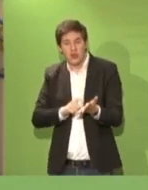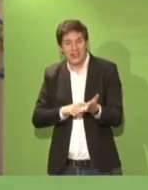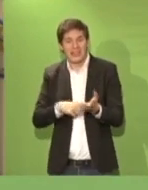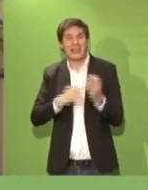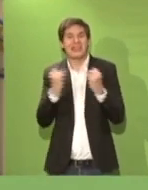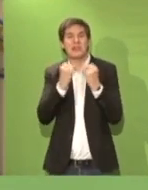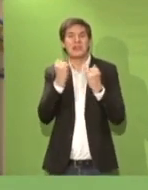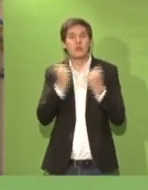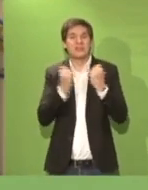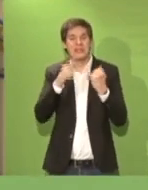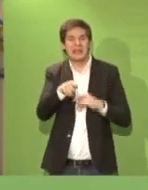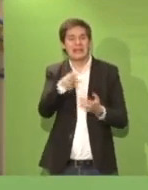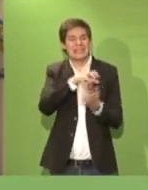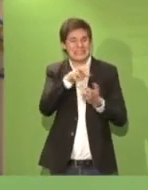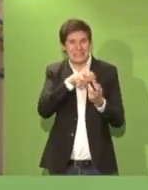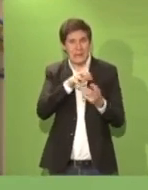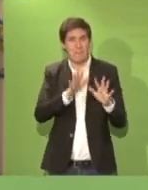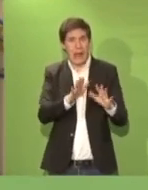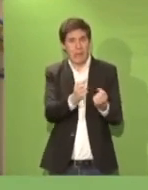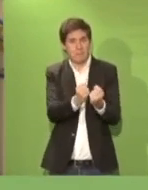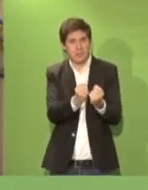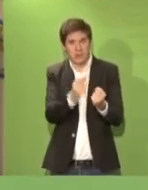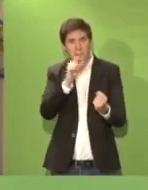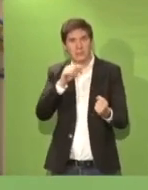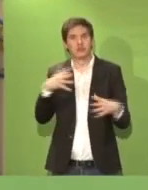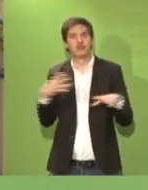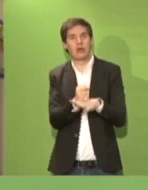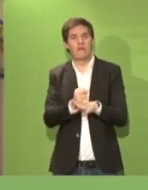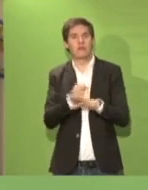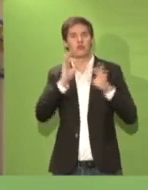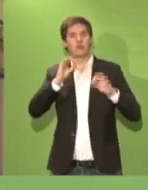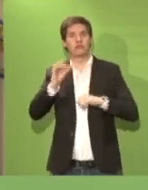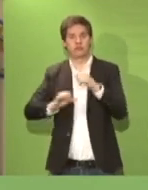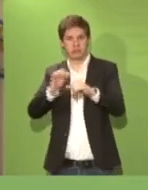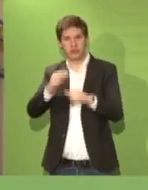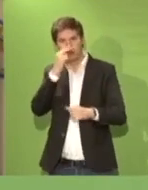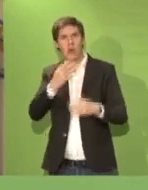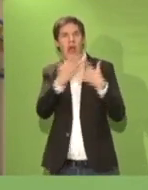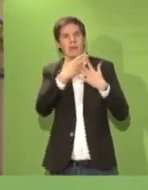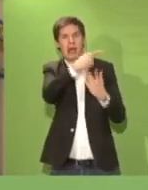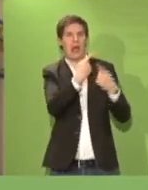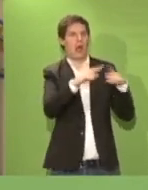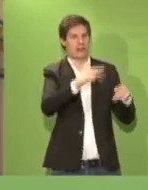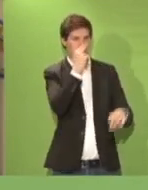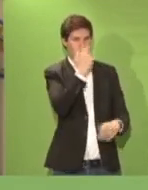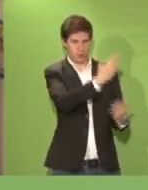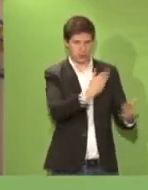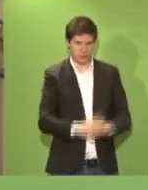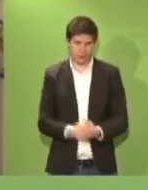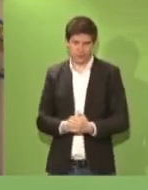industrieller Krisen besser gemeistert als beispielsweise der angloamerikanische Raum.